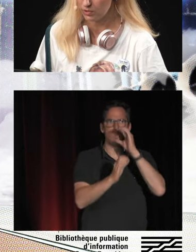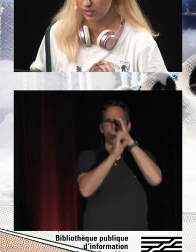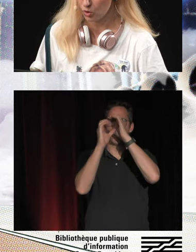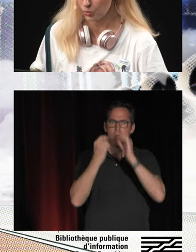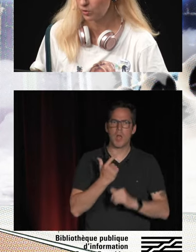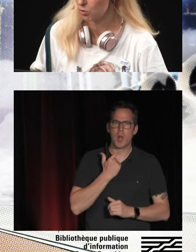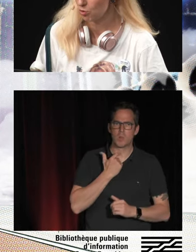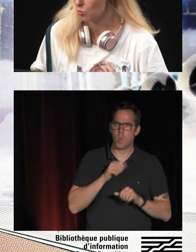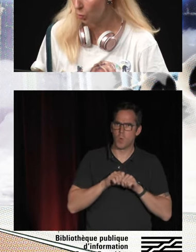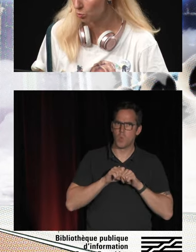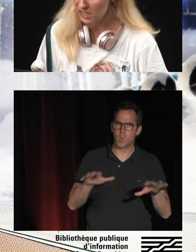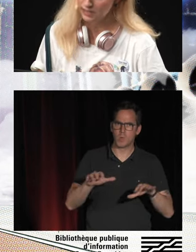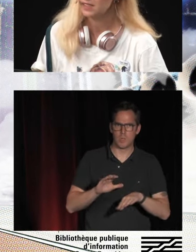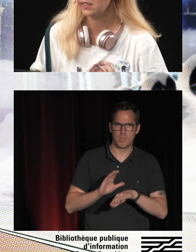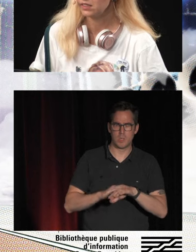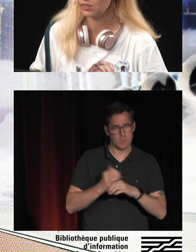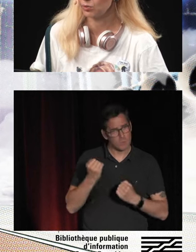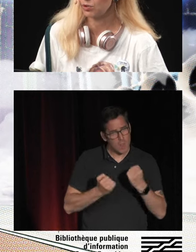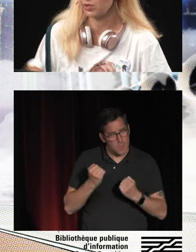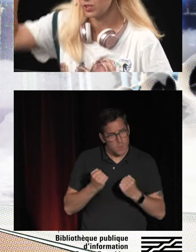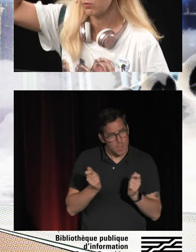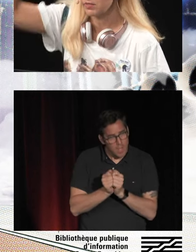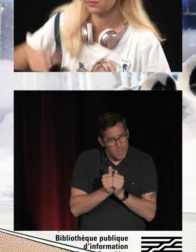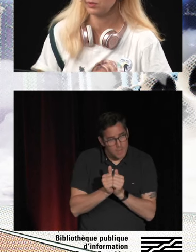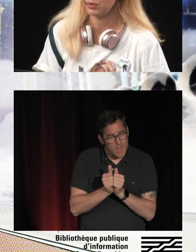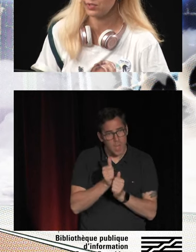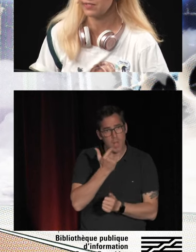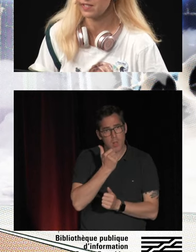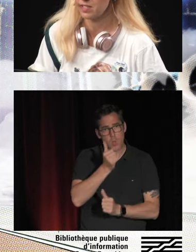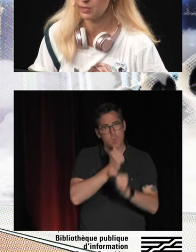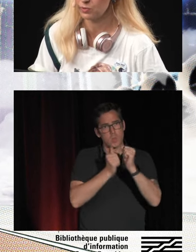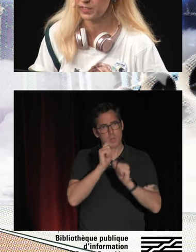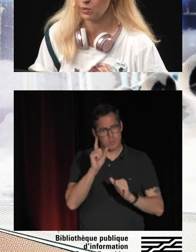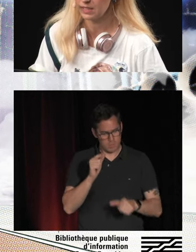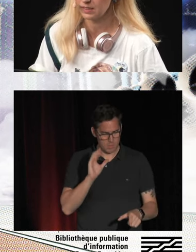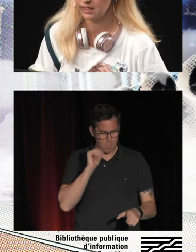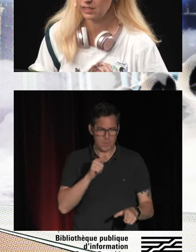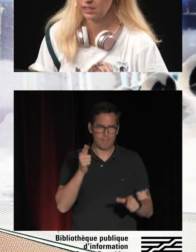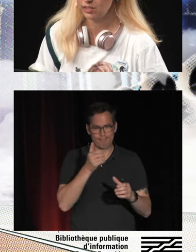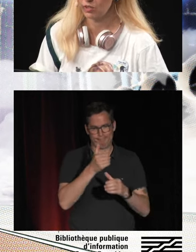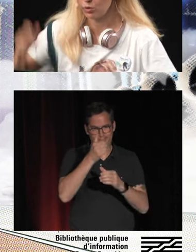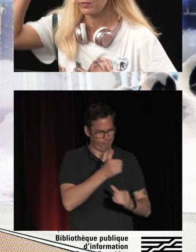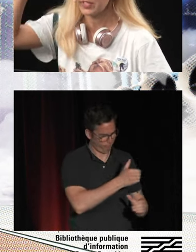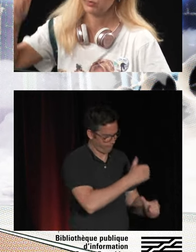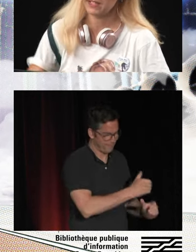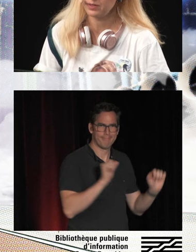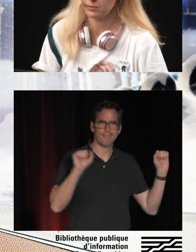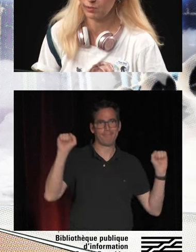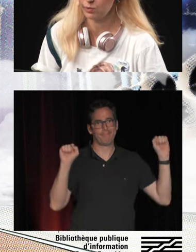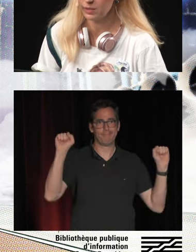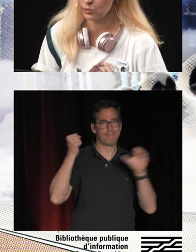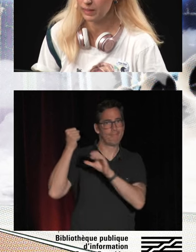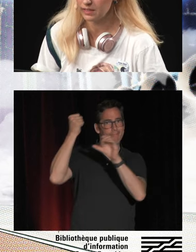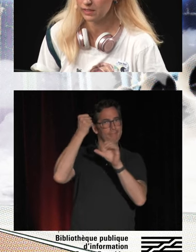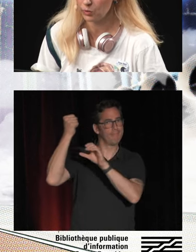de champagne alors qu'on est dans un jeu où on conduit. Donc, comme vous l'avez vu, Bowser fait sa célébration de victoire en levant sa bouteille